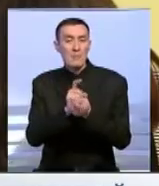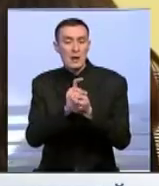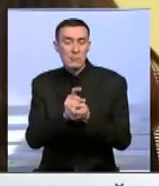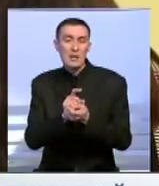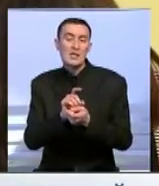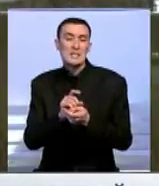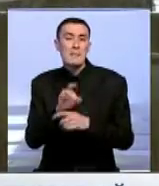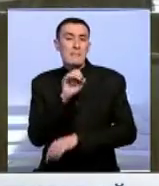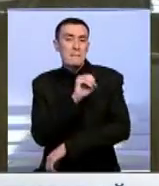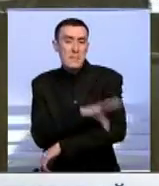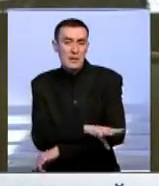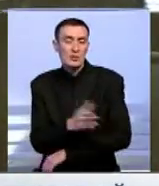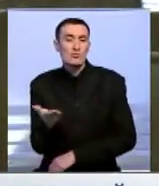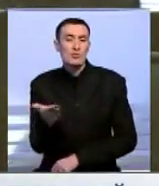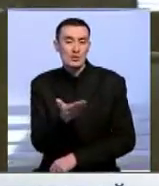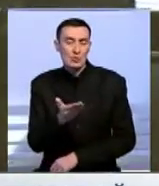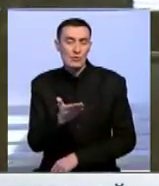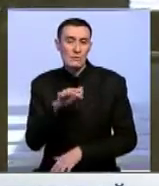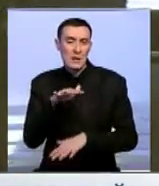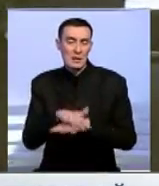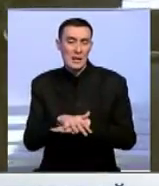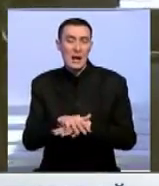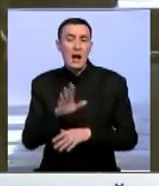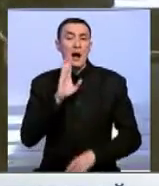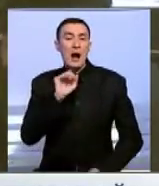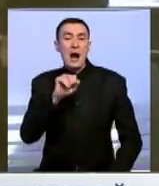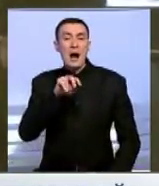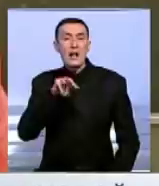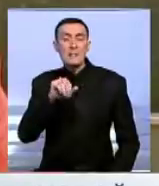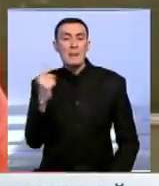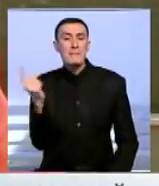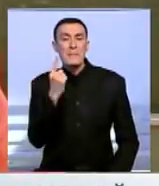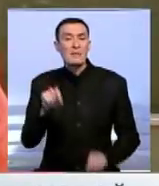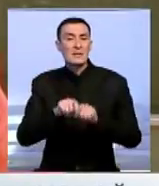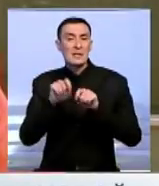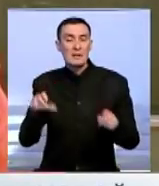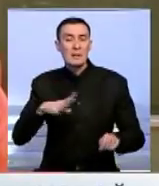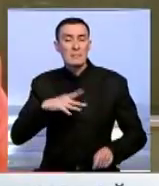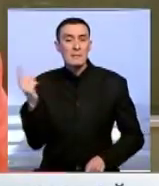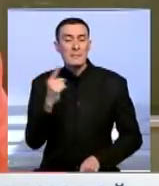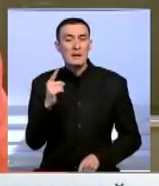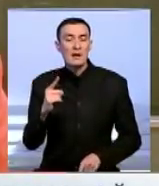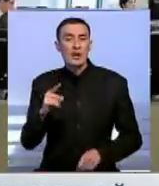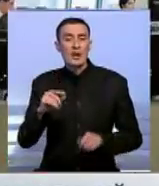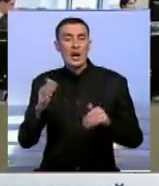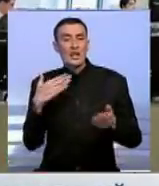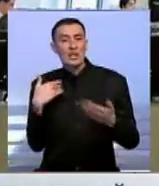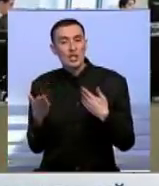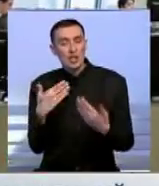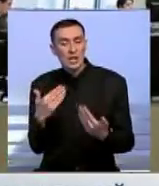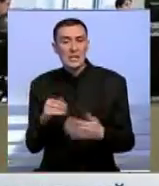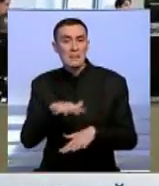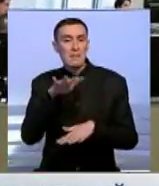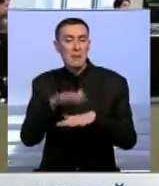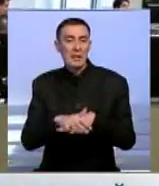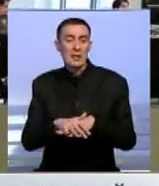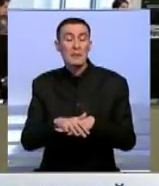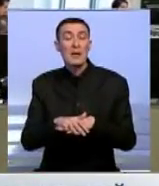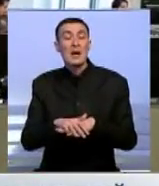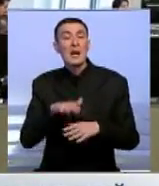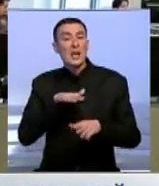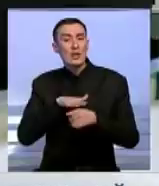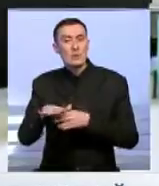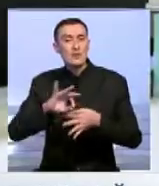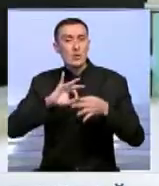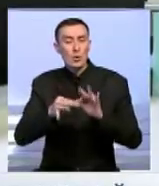бедностью и нищетой. Коллеги называют Алму первооткрывателем. Она первой решалась выстраивать взаимоотношения с банками,